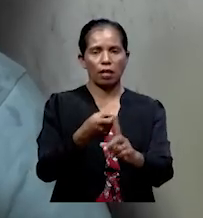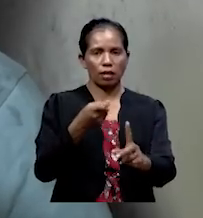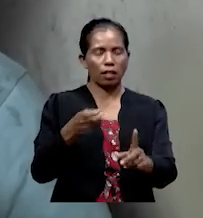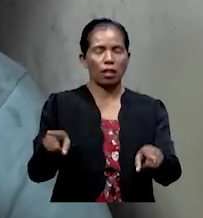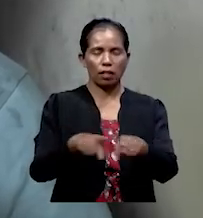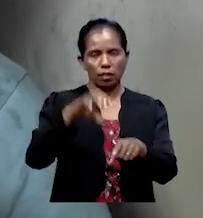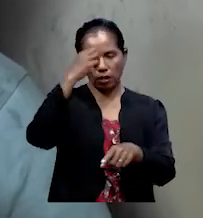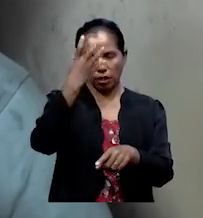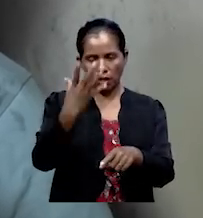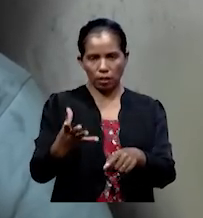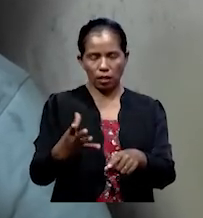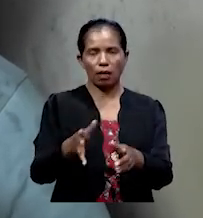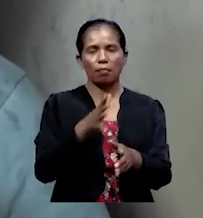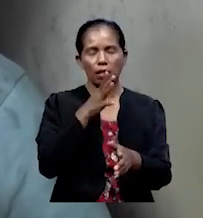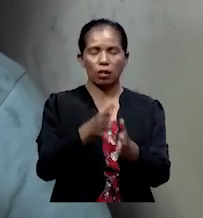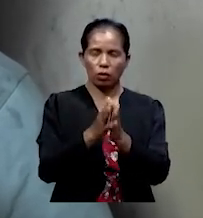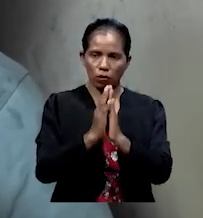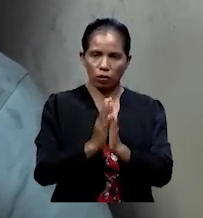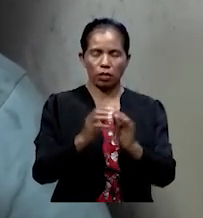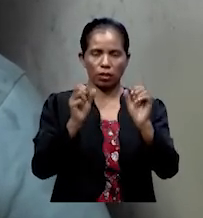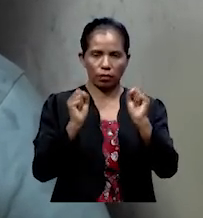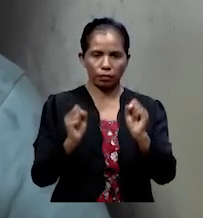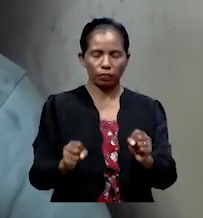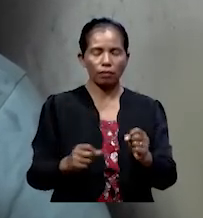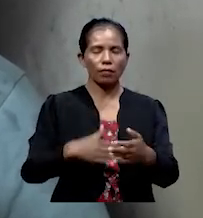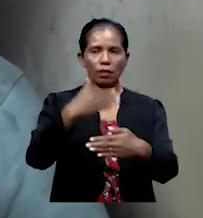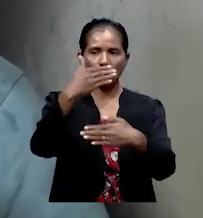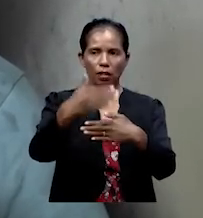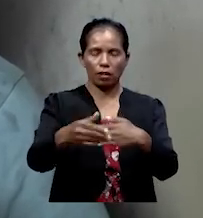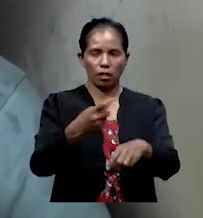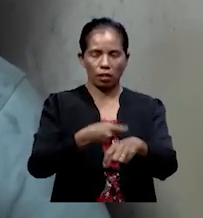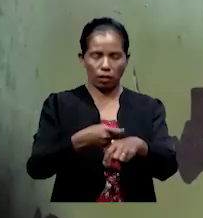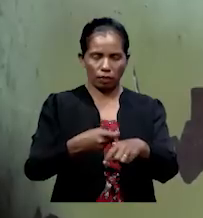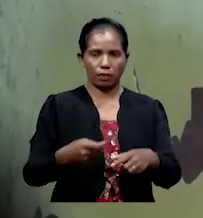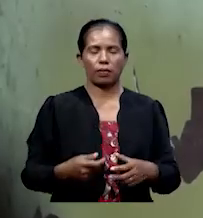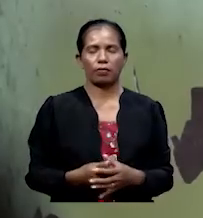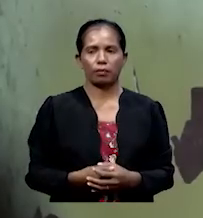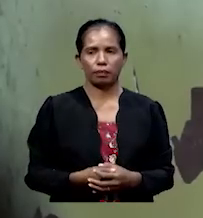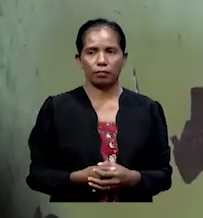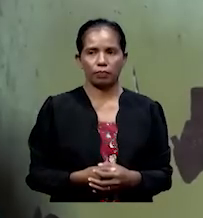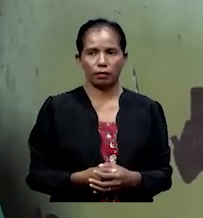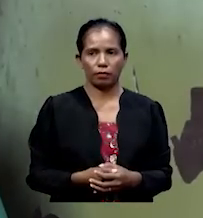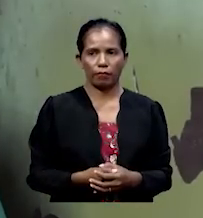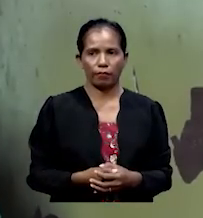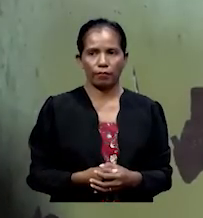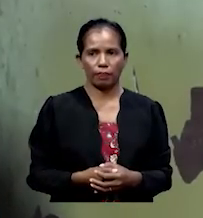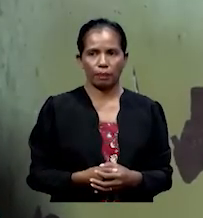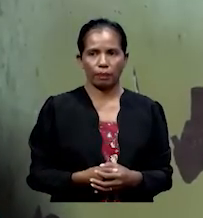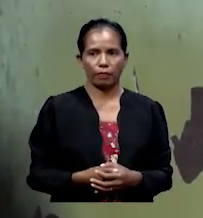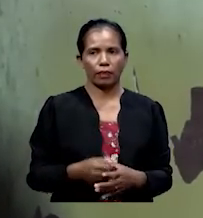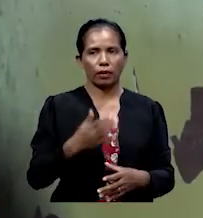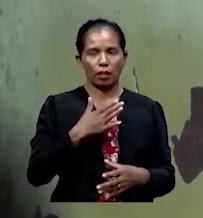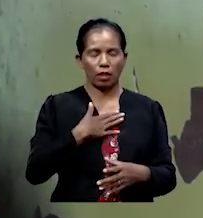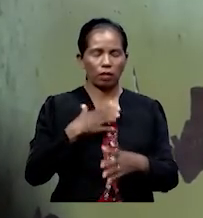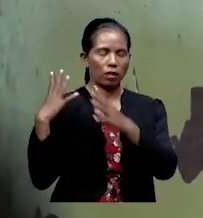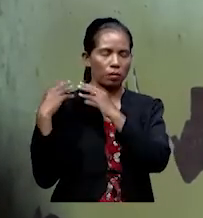husu ikus mai kenzerson konsege hakat liu situasaun moruk ne. Durante aun nia be an